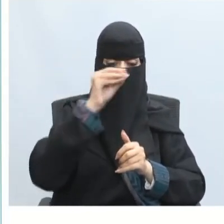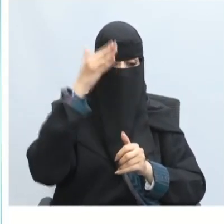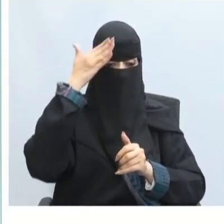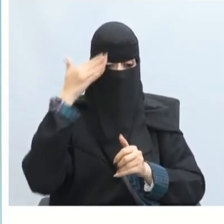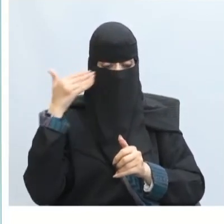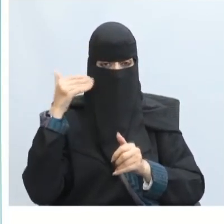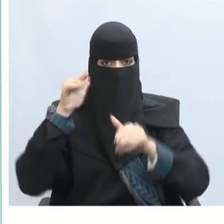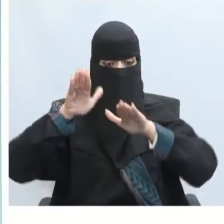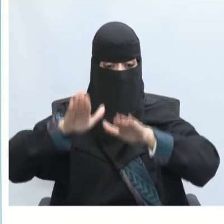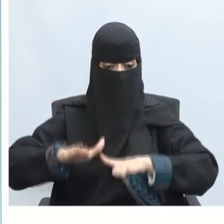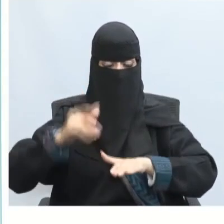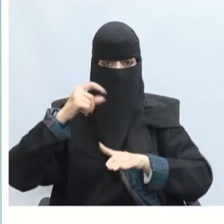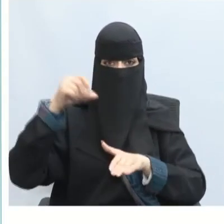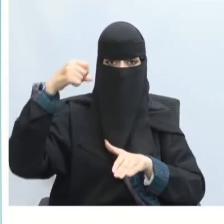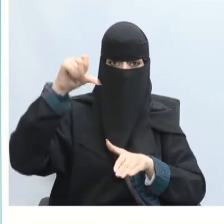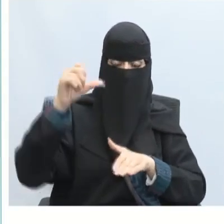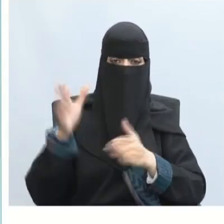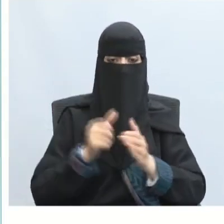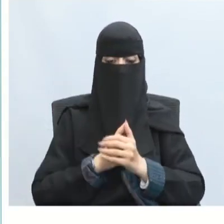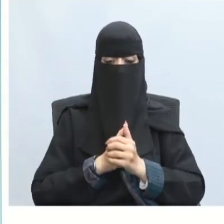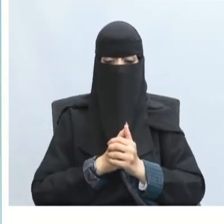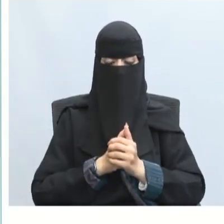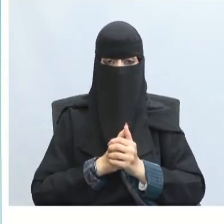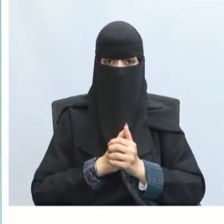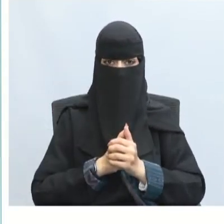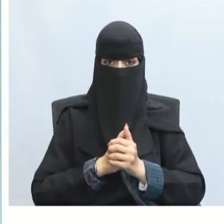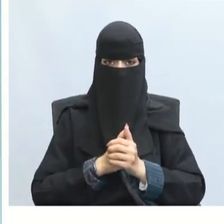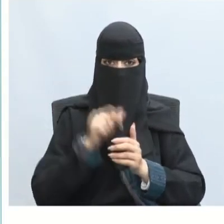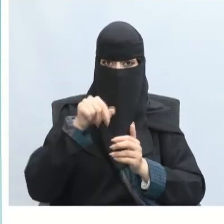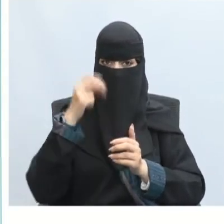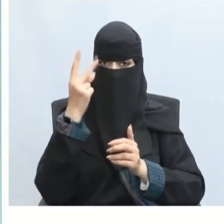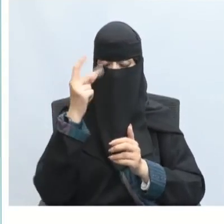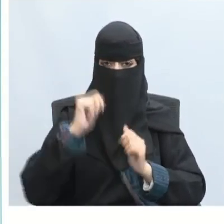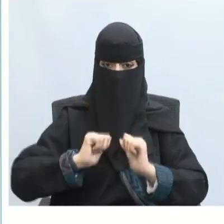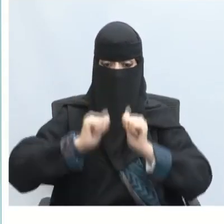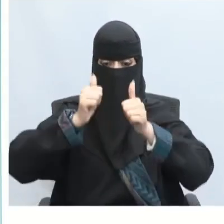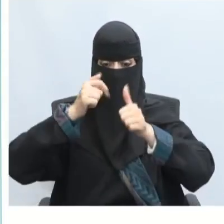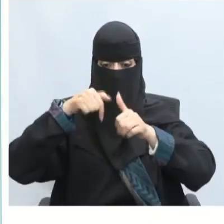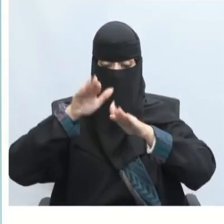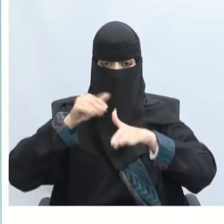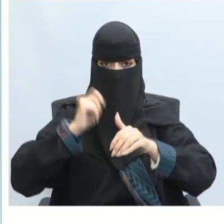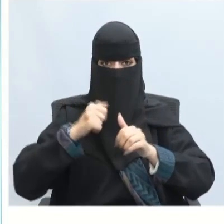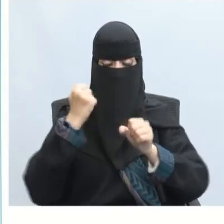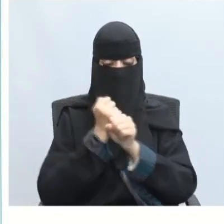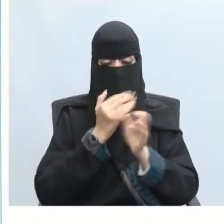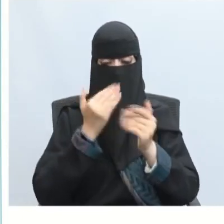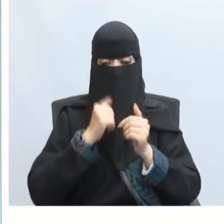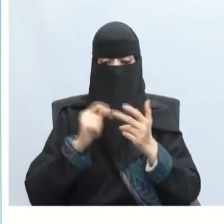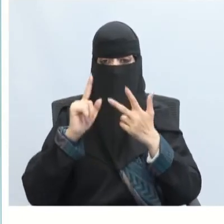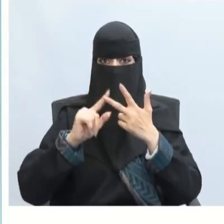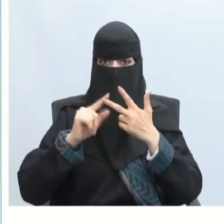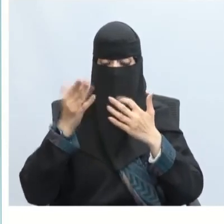او هيئه الخبراء بمجلس الوزراء هذه مرحله الاعداد والت تحضير